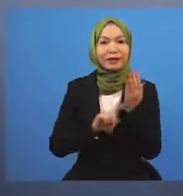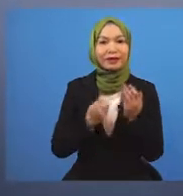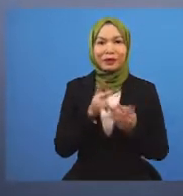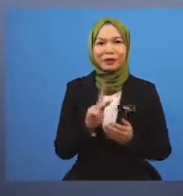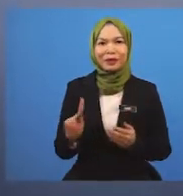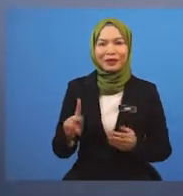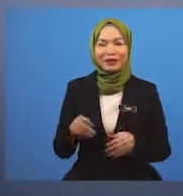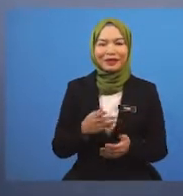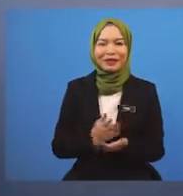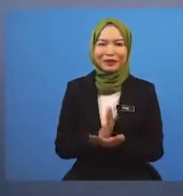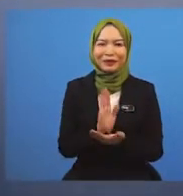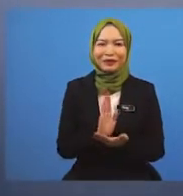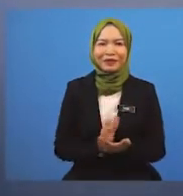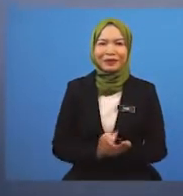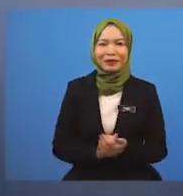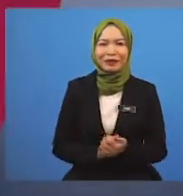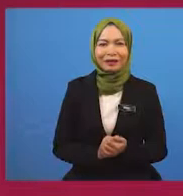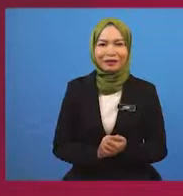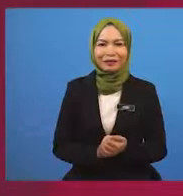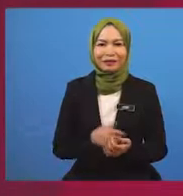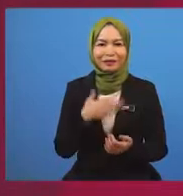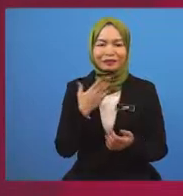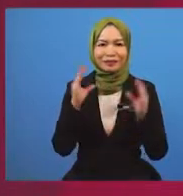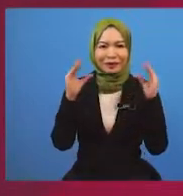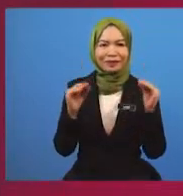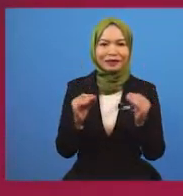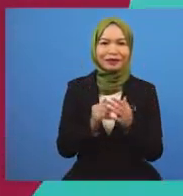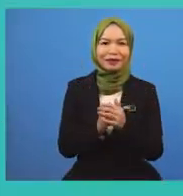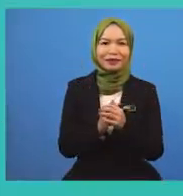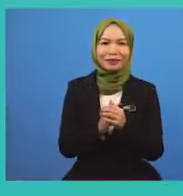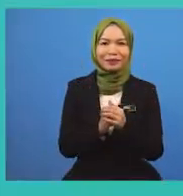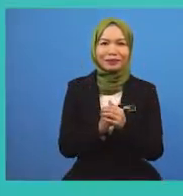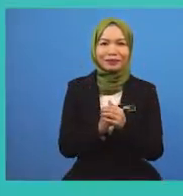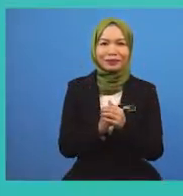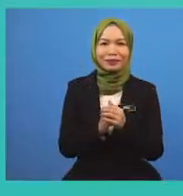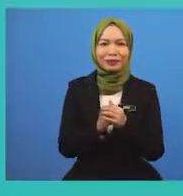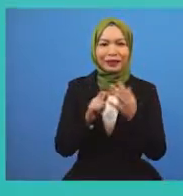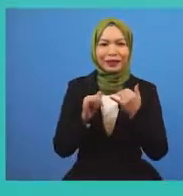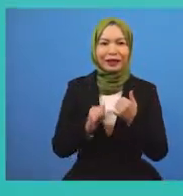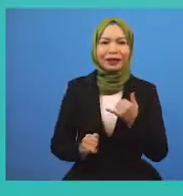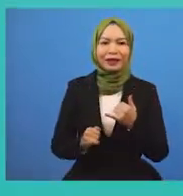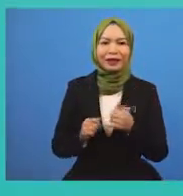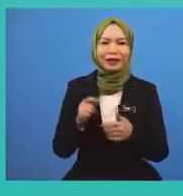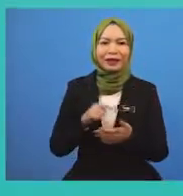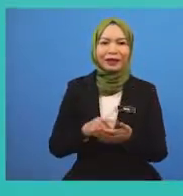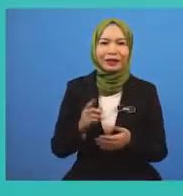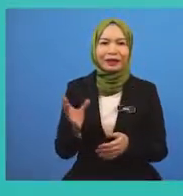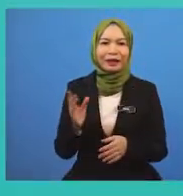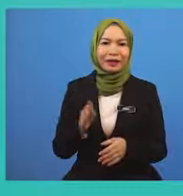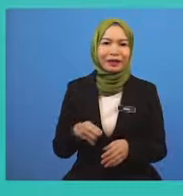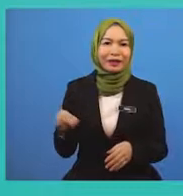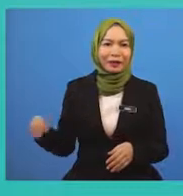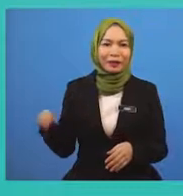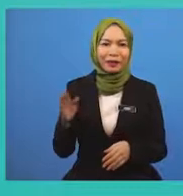untuk teruskan. Terima kasih Cikgu Ju. Sama-sama. Di akhir pengajaran ini, murid-murid